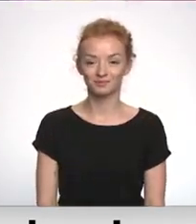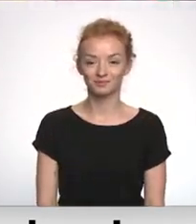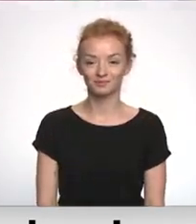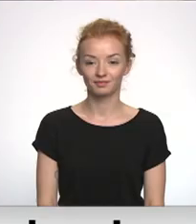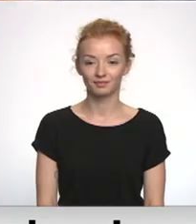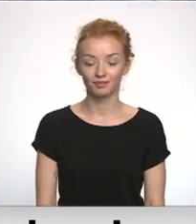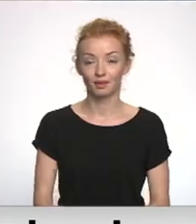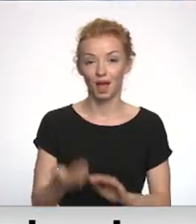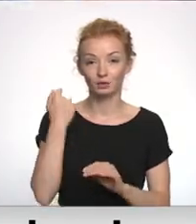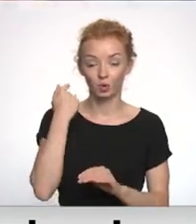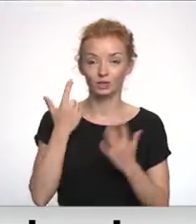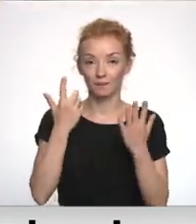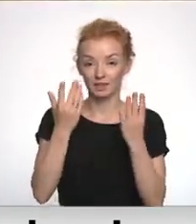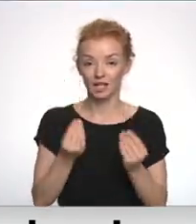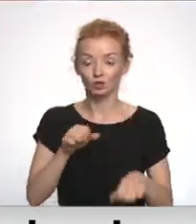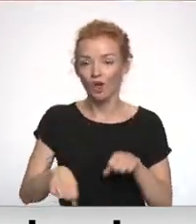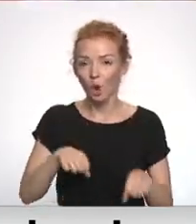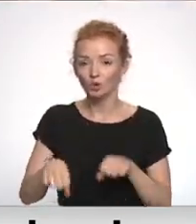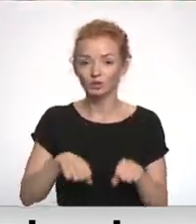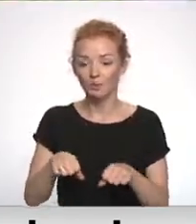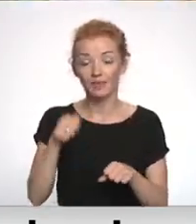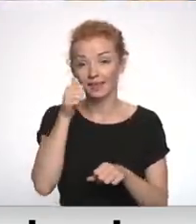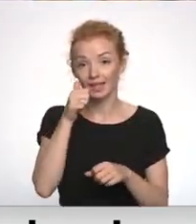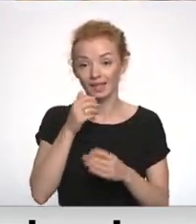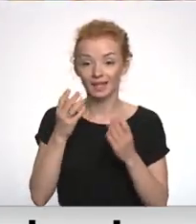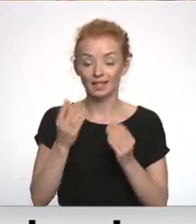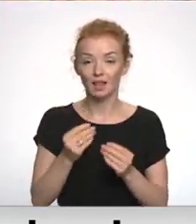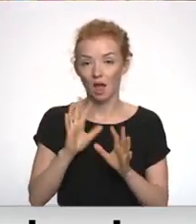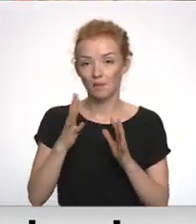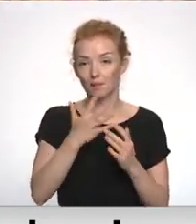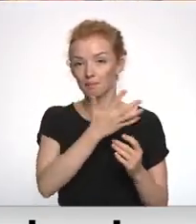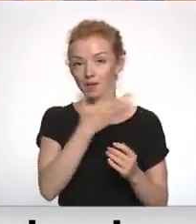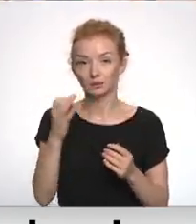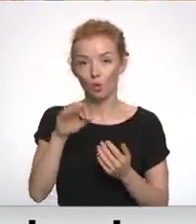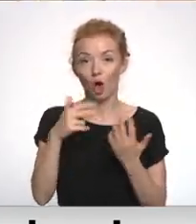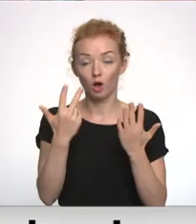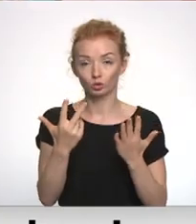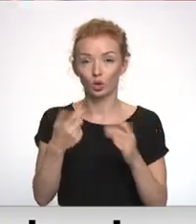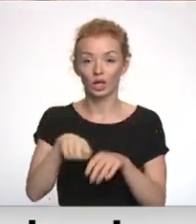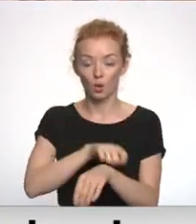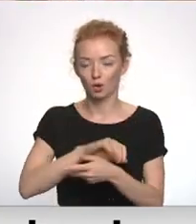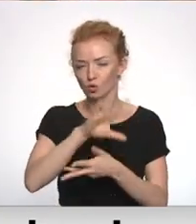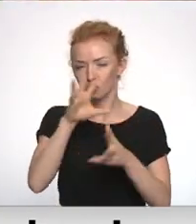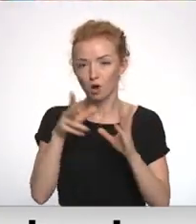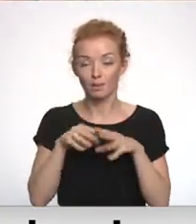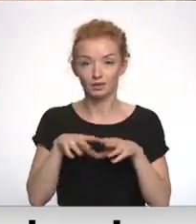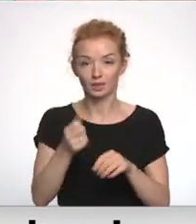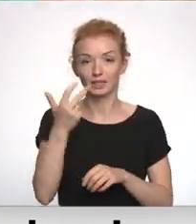Aiz muguras 7 dienas uz velosipēdu, ikdienu nobraukti vidēji 508 kilometri, kopā pieveicot